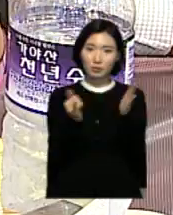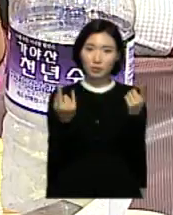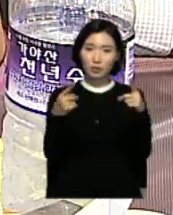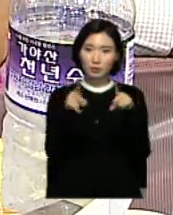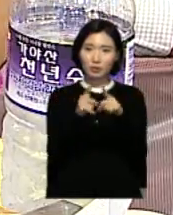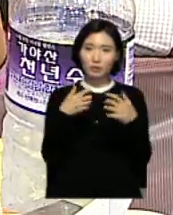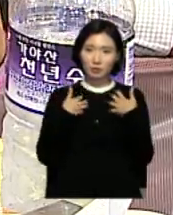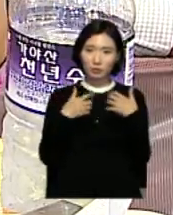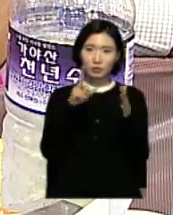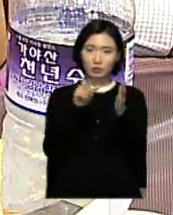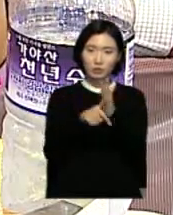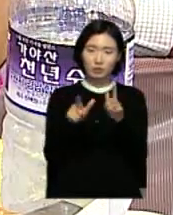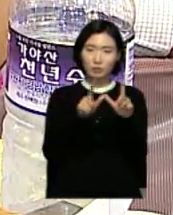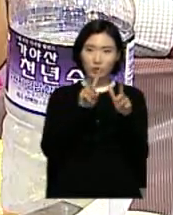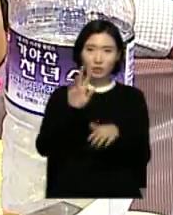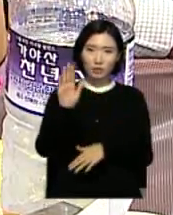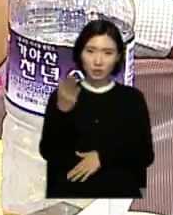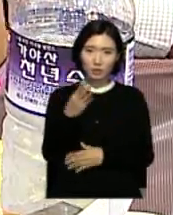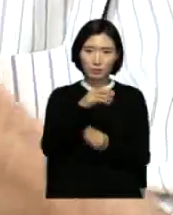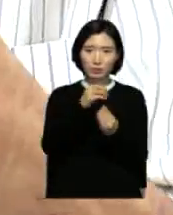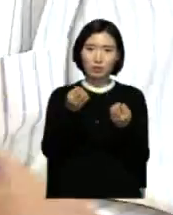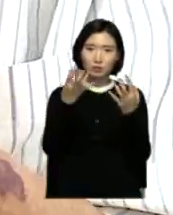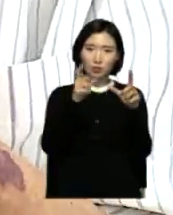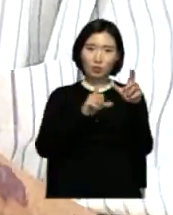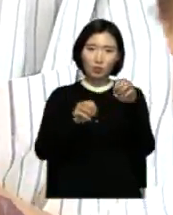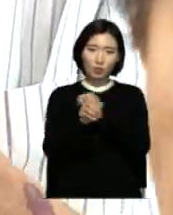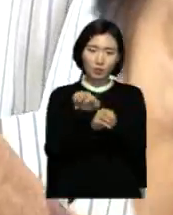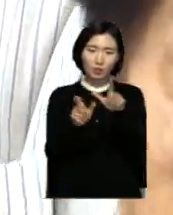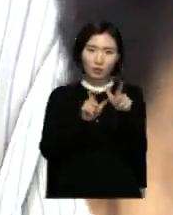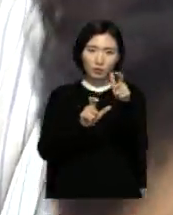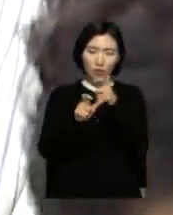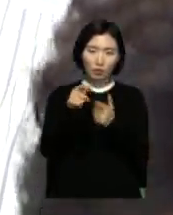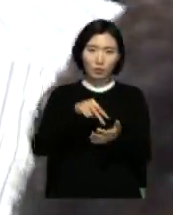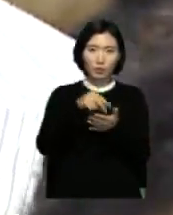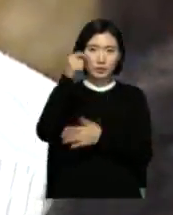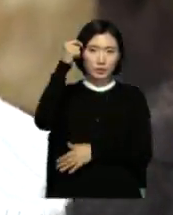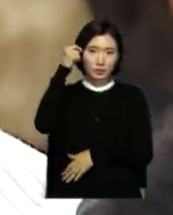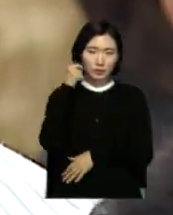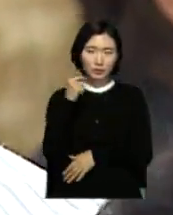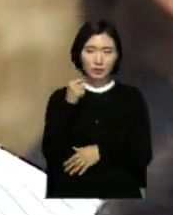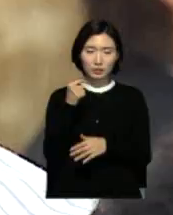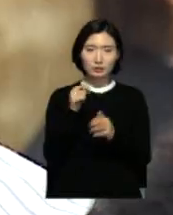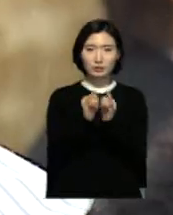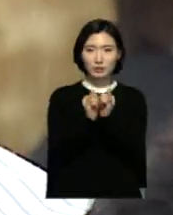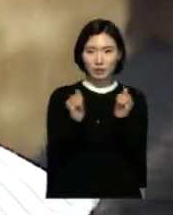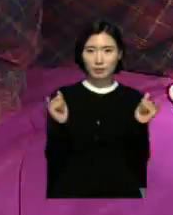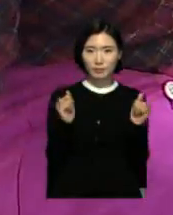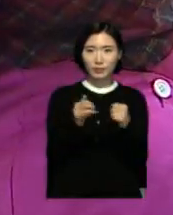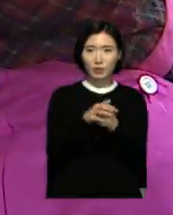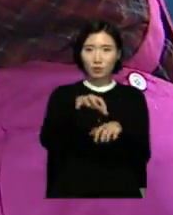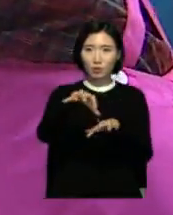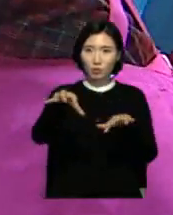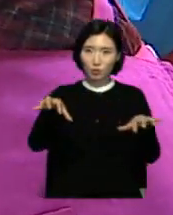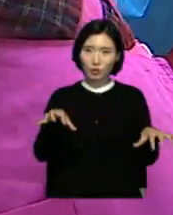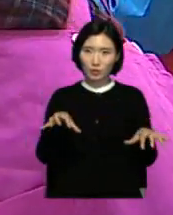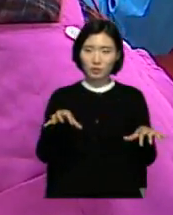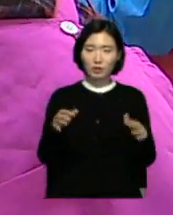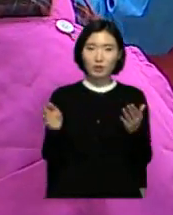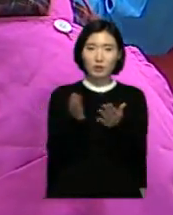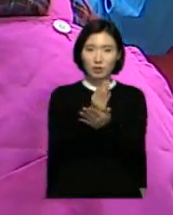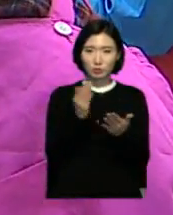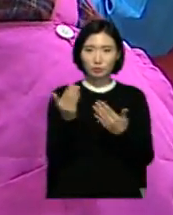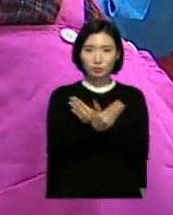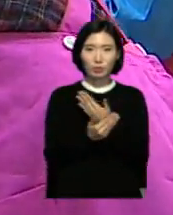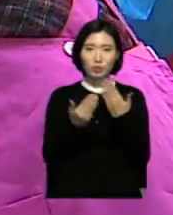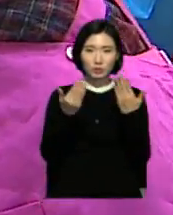함께 즐거운 시간을 보내야 할 명절에 오히려 더 쓸쓸함을 느끼는 소외된 이웃들. 곳곳에서 펼쳐지는 나눔과